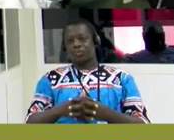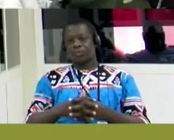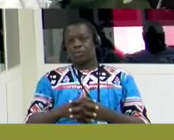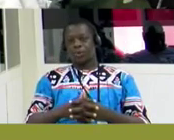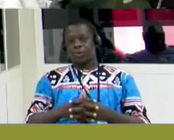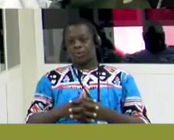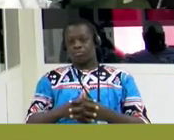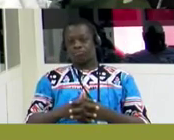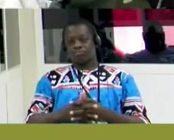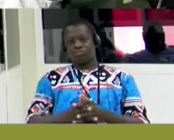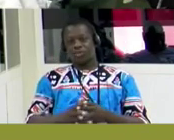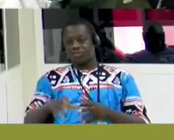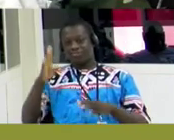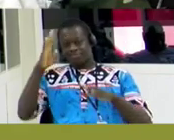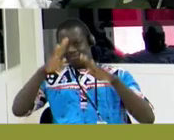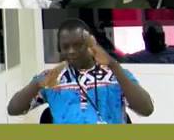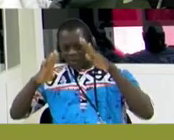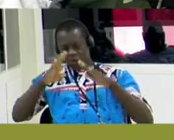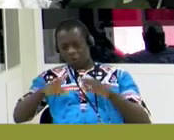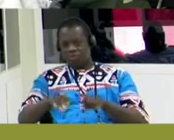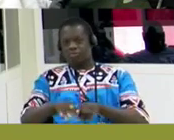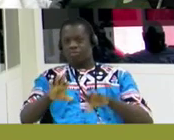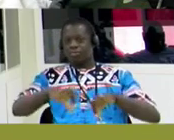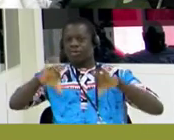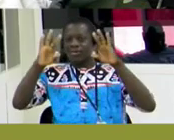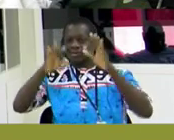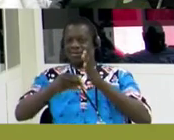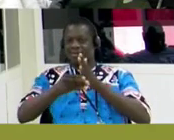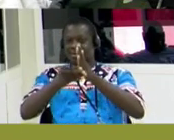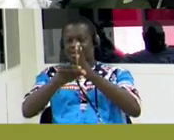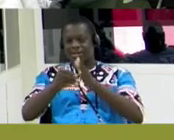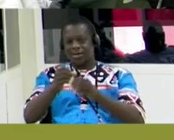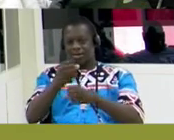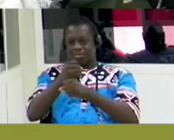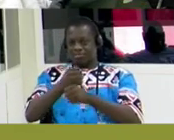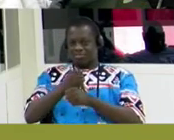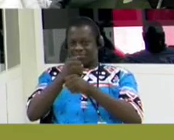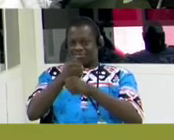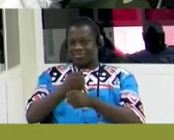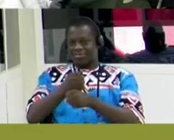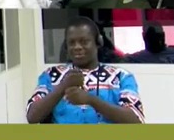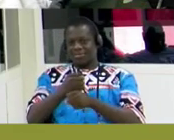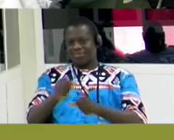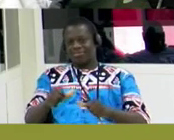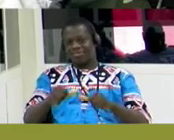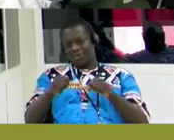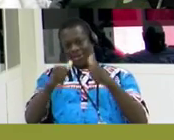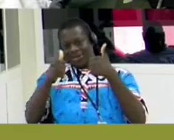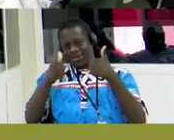شكرا إمام جالو Bishop, you have the floor, please. Thank you, Chairman.